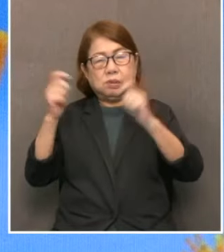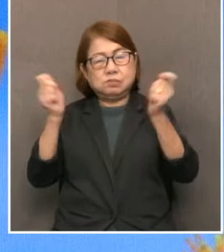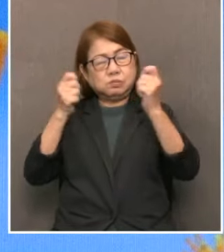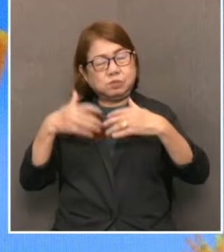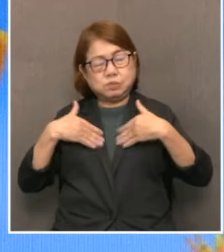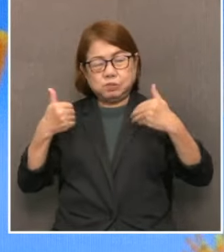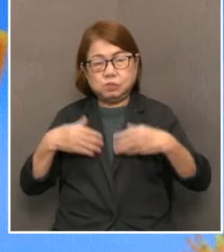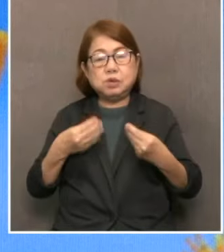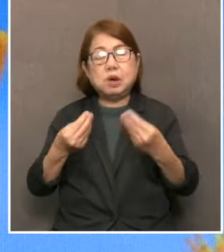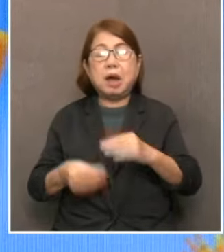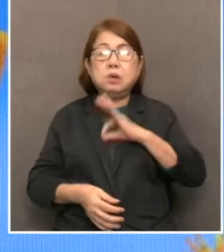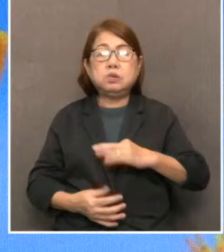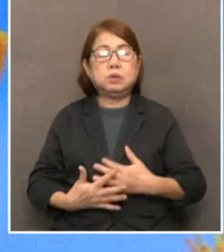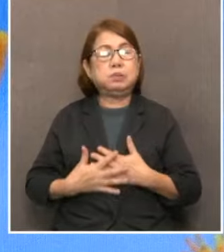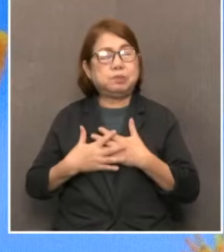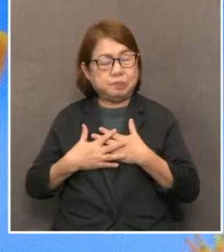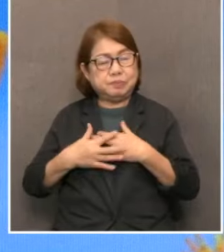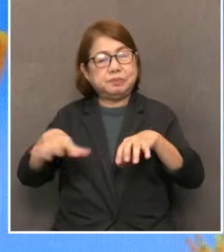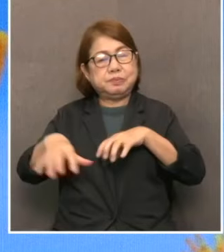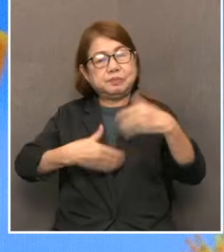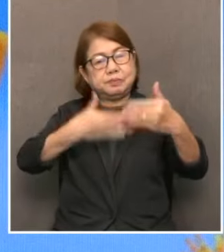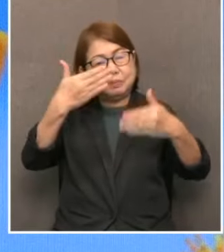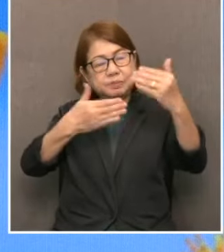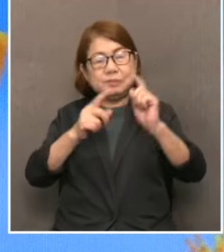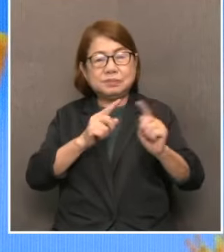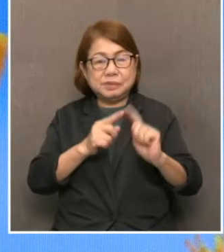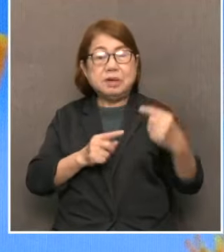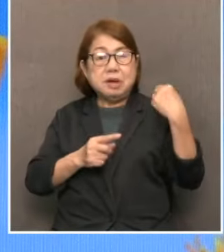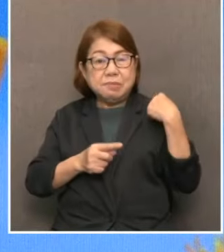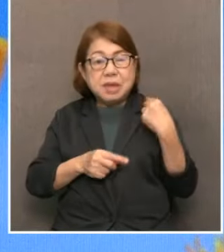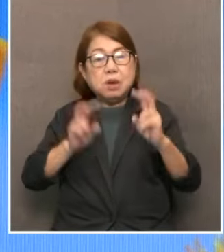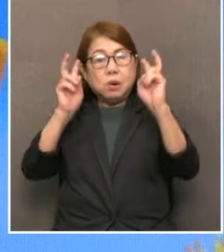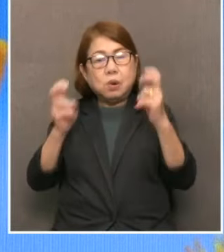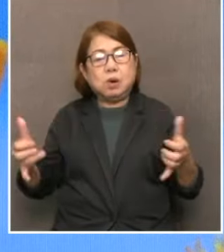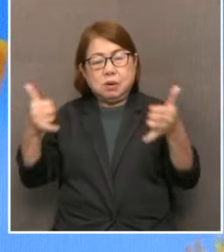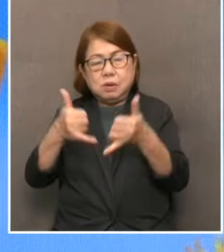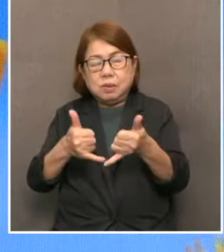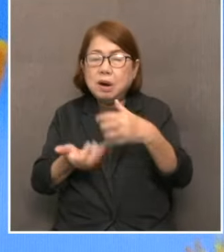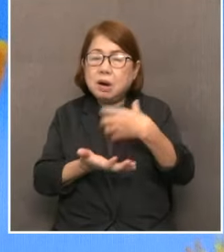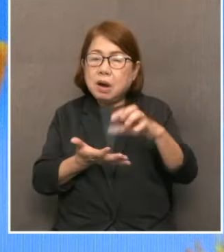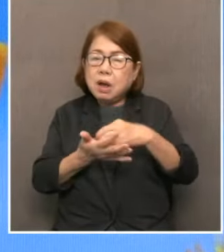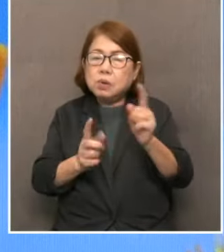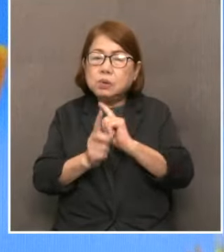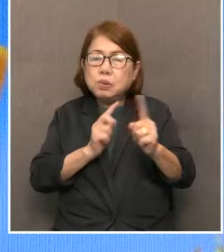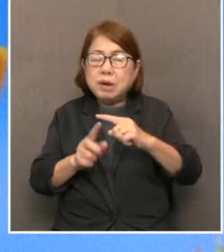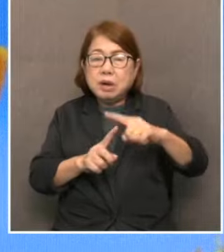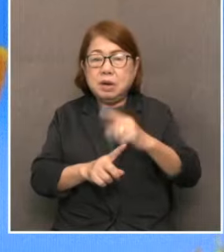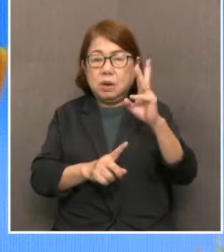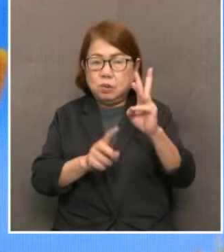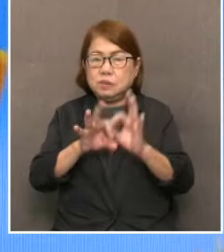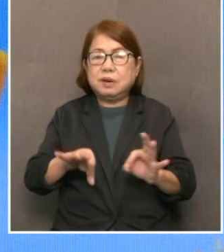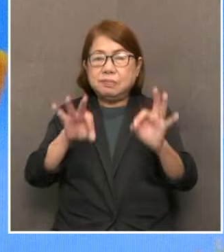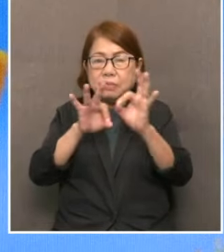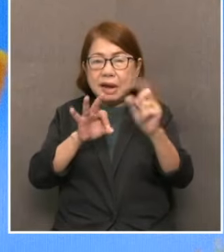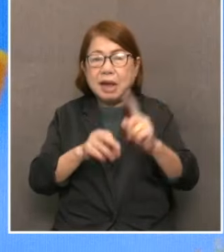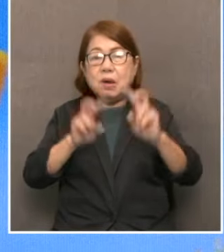ภาคภูมิใจมีการจัดนิทรรศการกันขึ้นมาด้วยนะคะรวมไปถึงมีฟอรัมในการที่จะพูดคุยถึงความสำคัญของเดือนนี้ด้วยนะคะภายใต้งาน